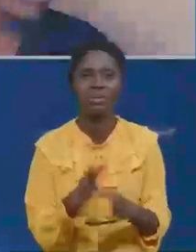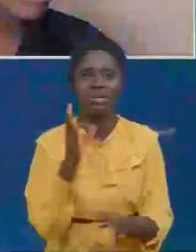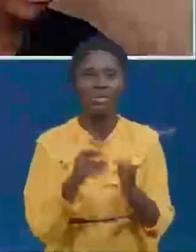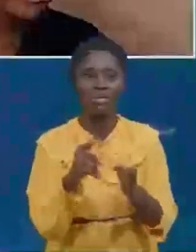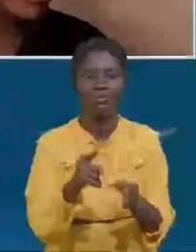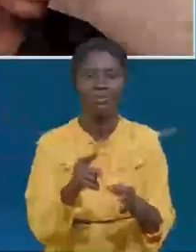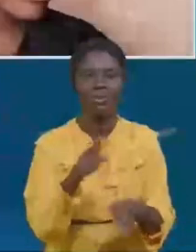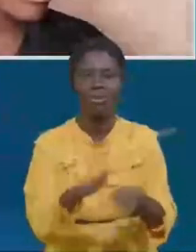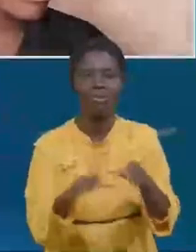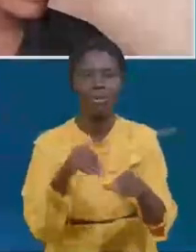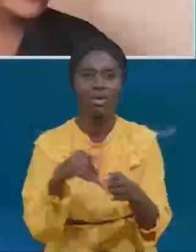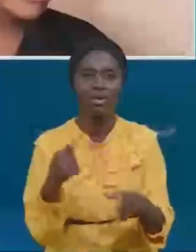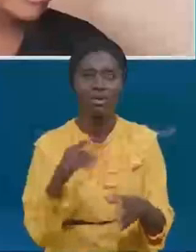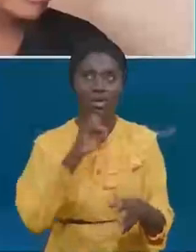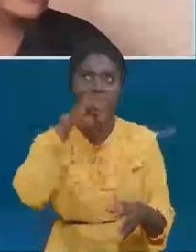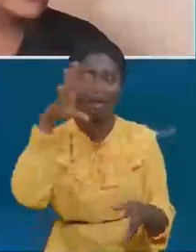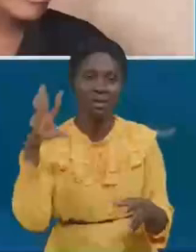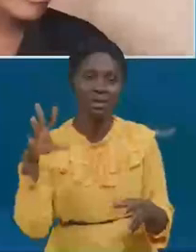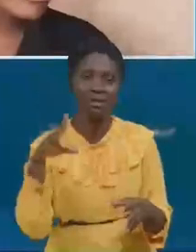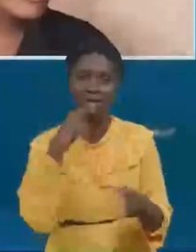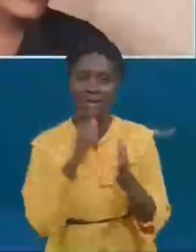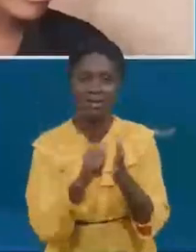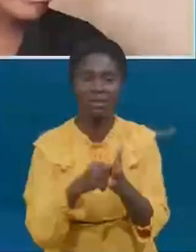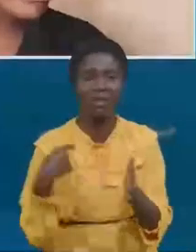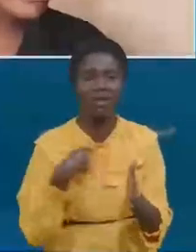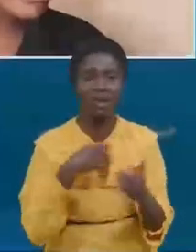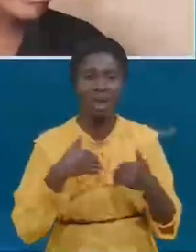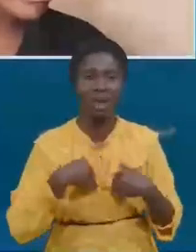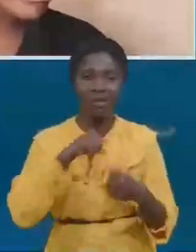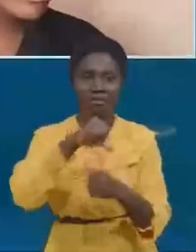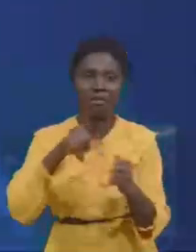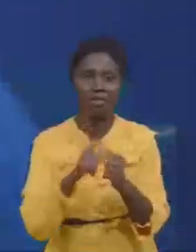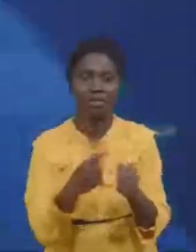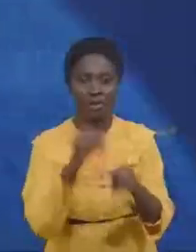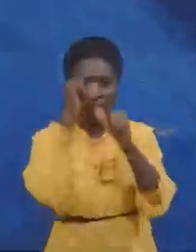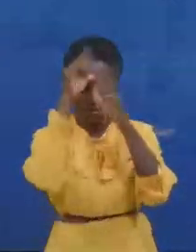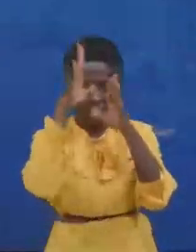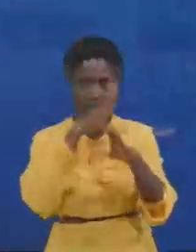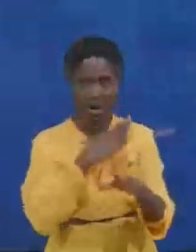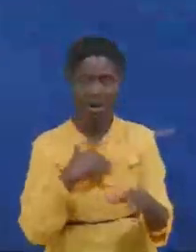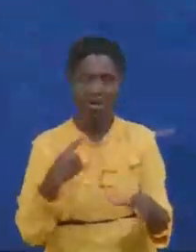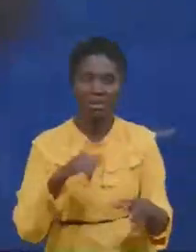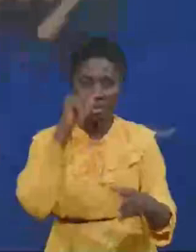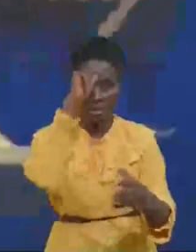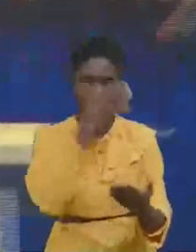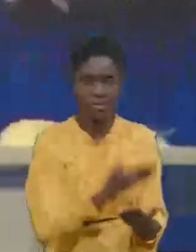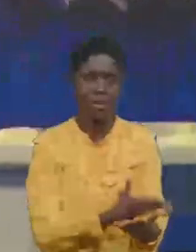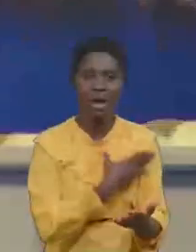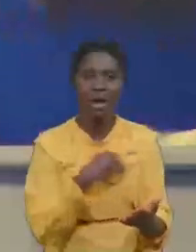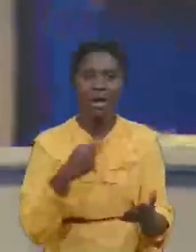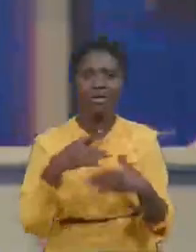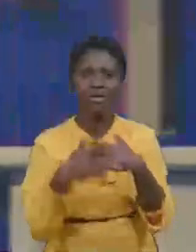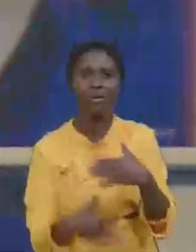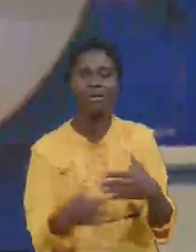lumière, comme celui qui est dans la lumière, nous avons la communion avec le Père et le Fils et le sang de Jésus,